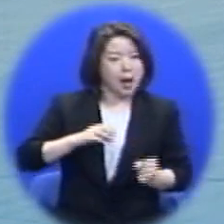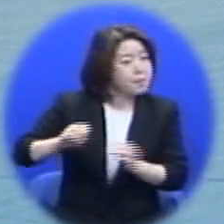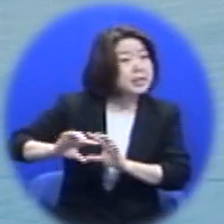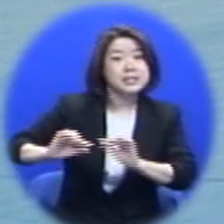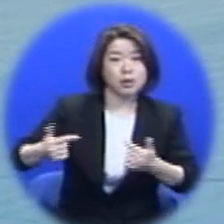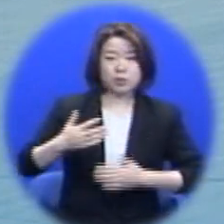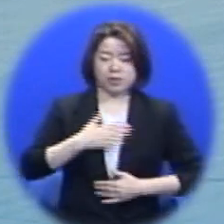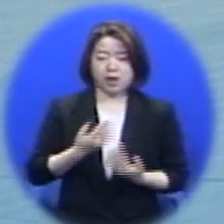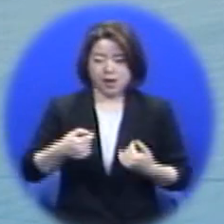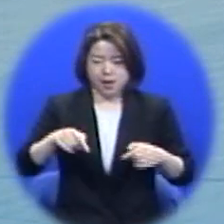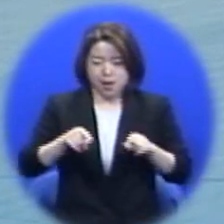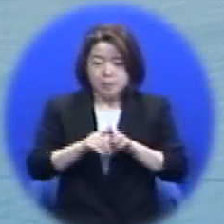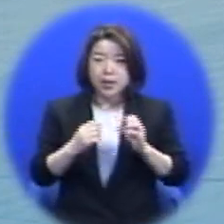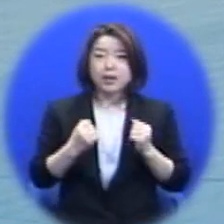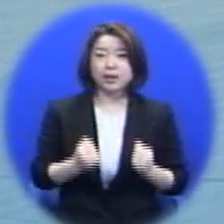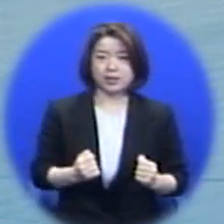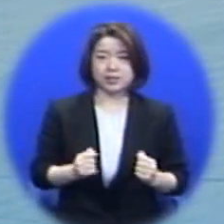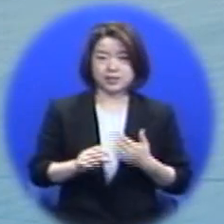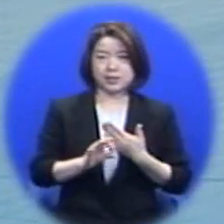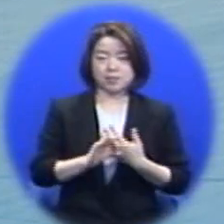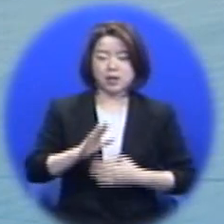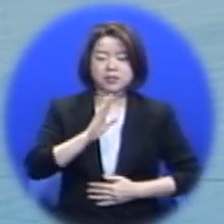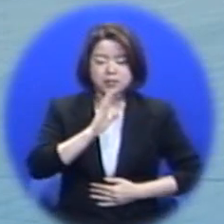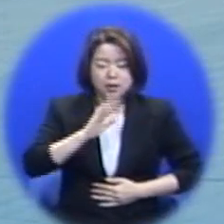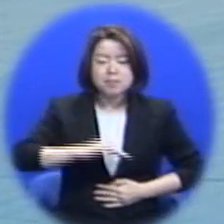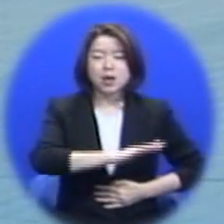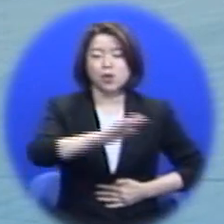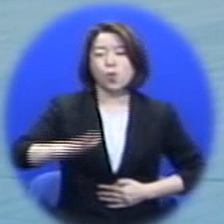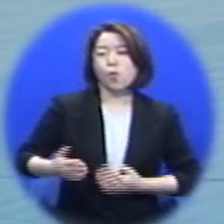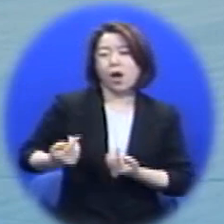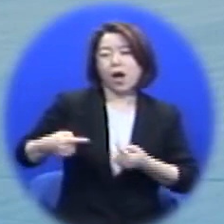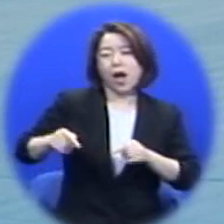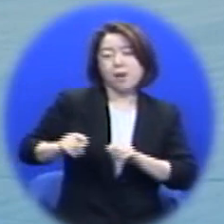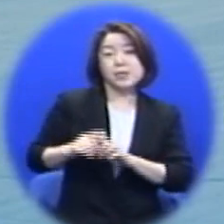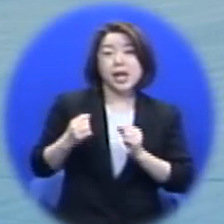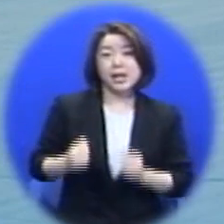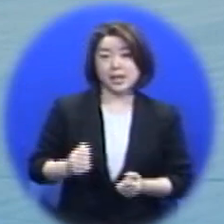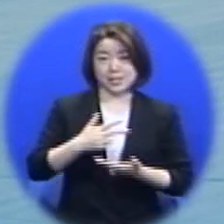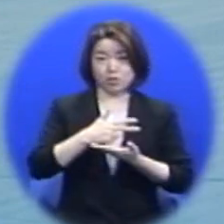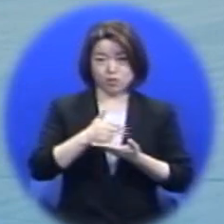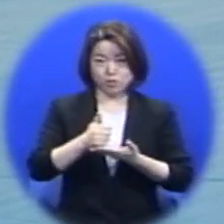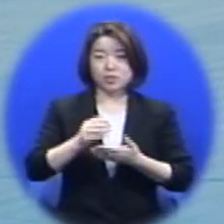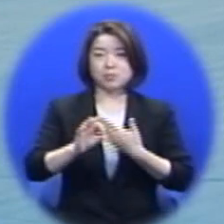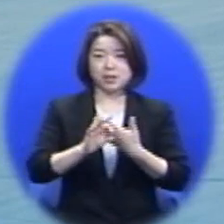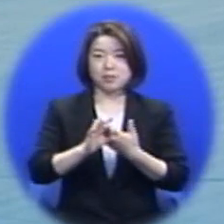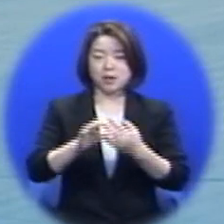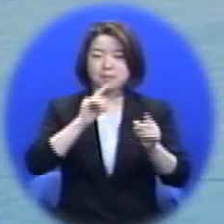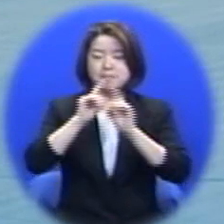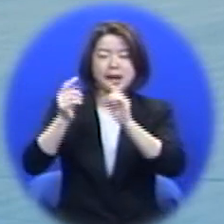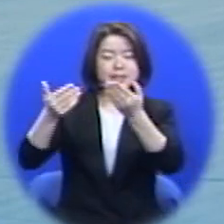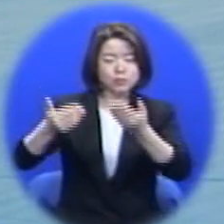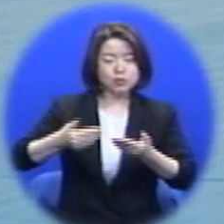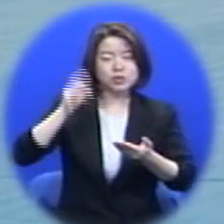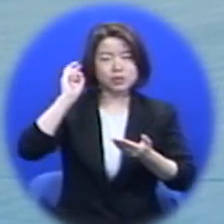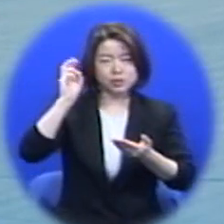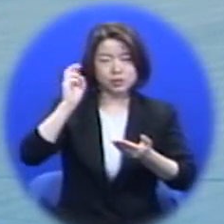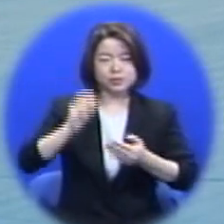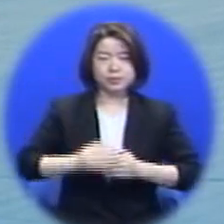나와 함께 하신다면 정말 우리와 같이 계시는 주님이시라면 말씀하실 거죠.